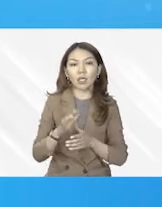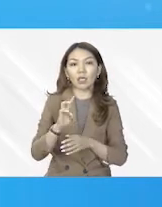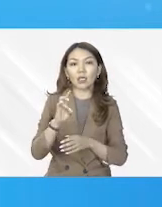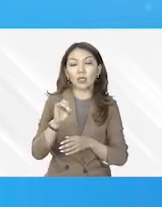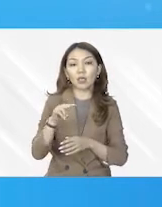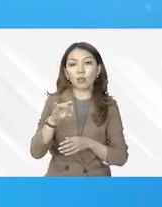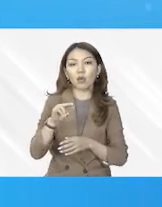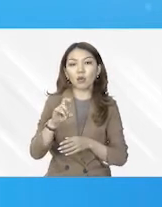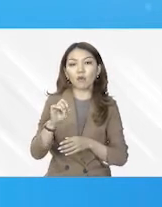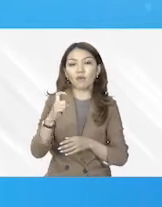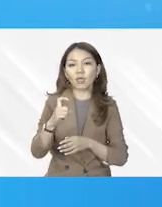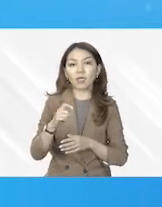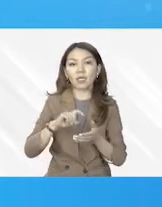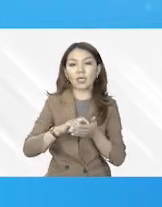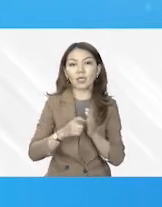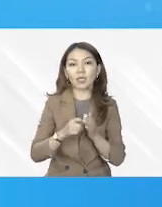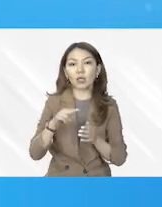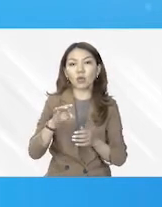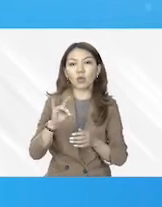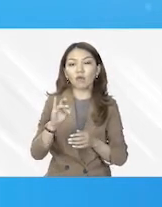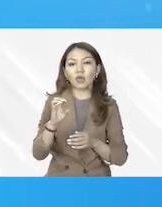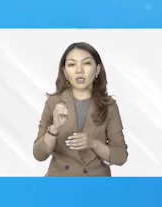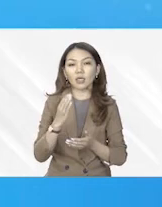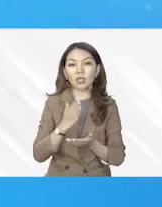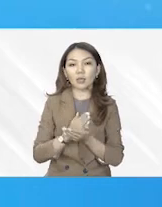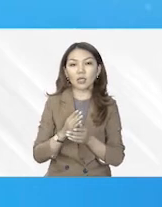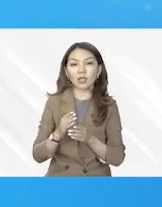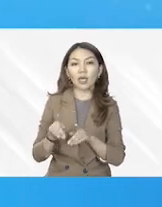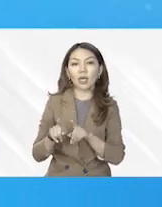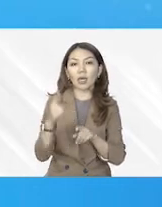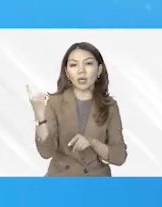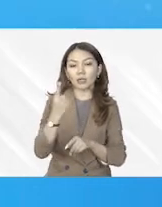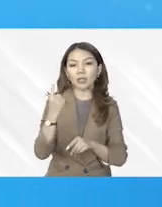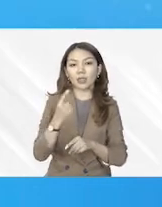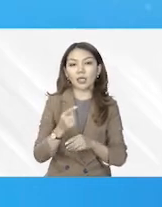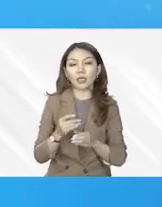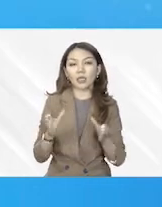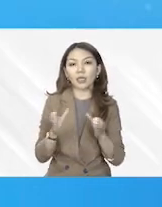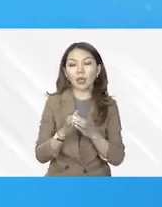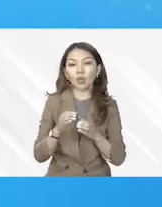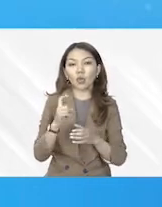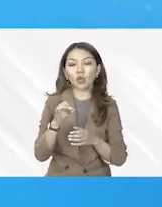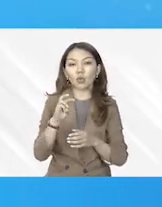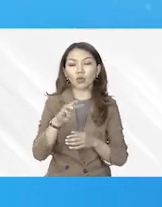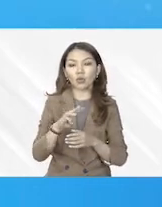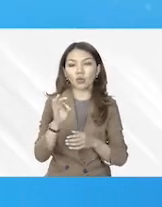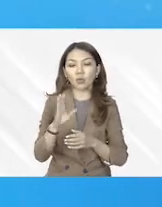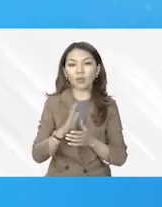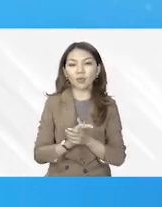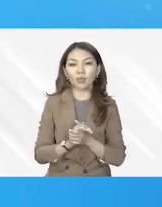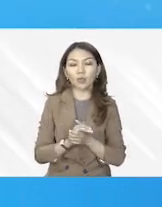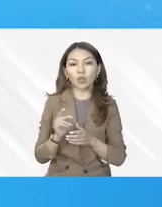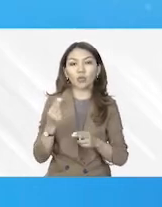клеток, половые всегда имеют одинарный набор хромосом, что предотвращает увеличение